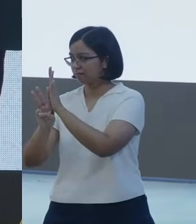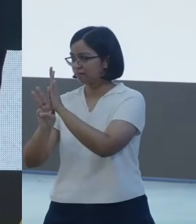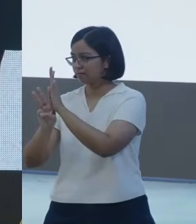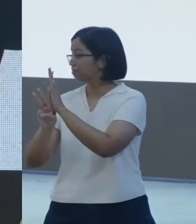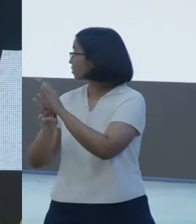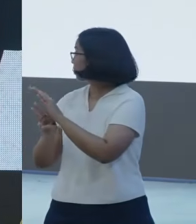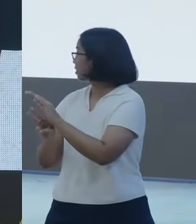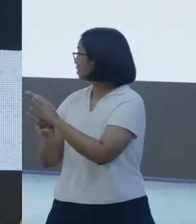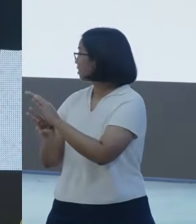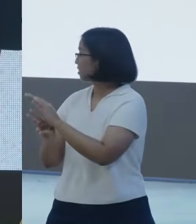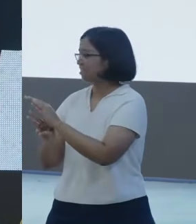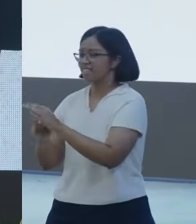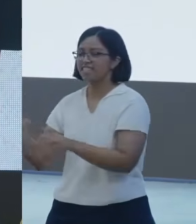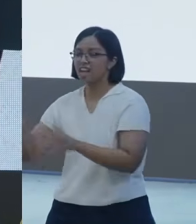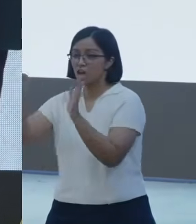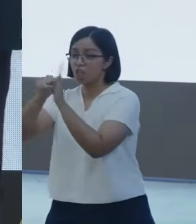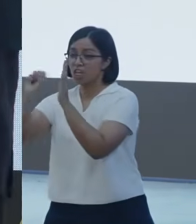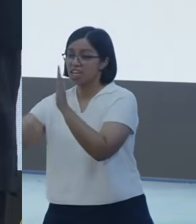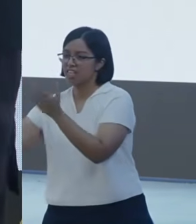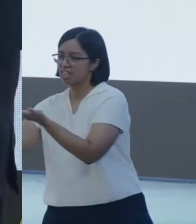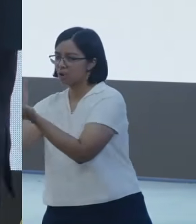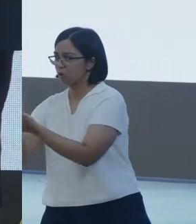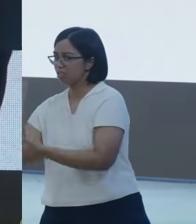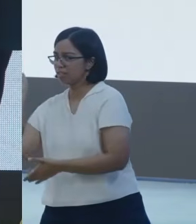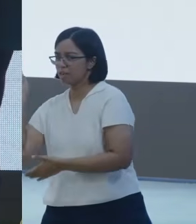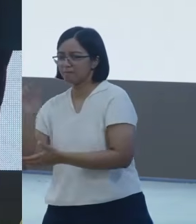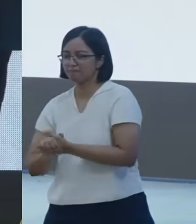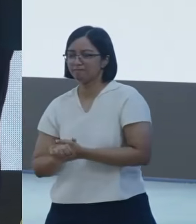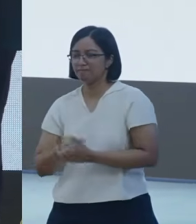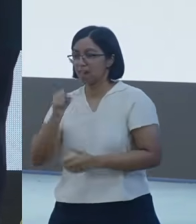Hindi, niloloko ko lang kayo.